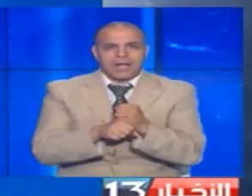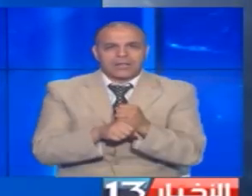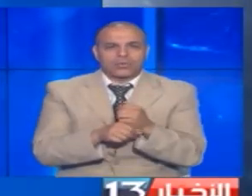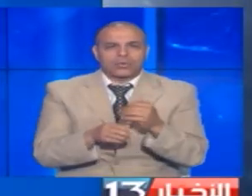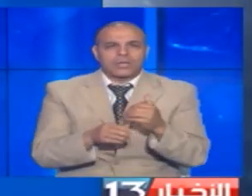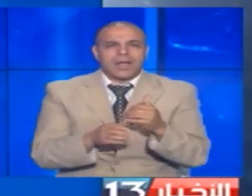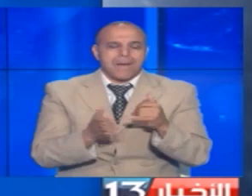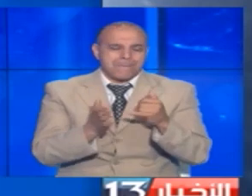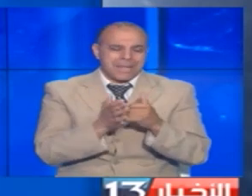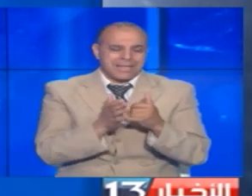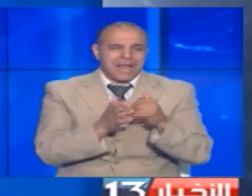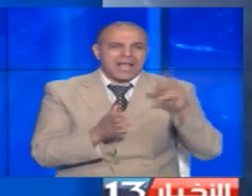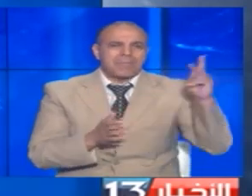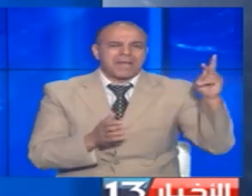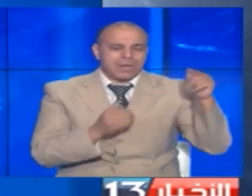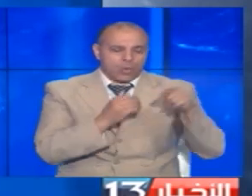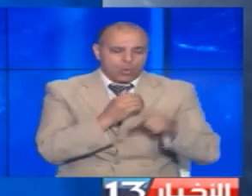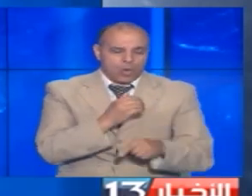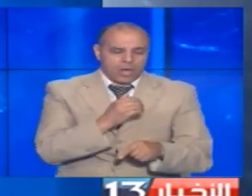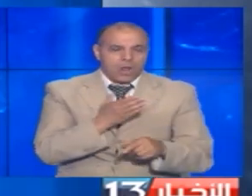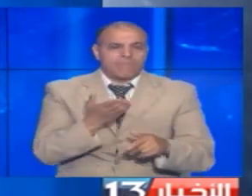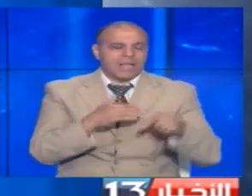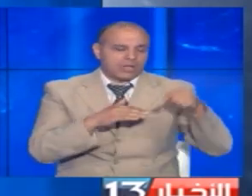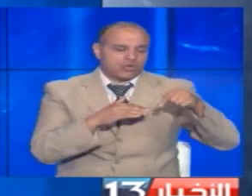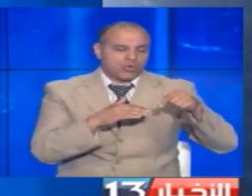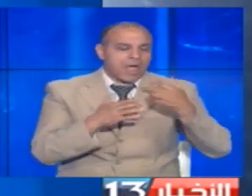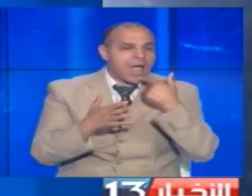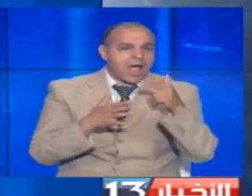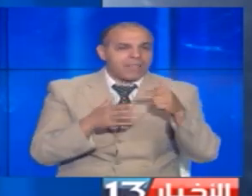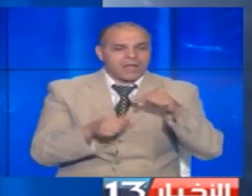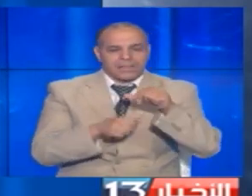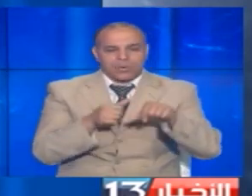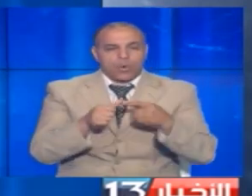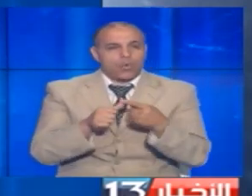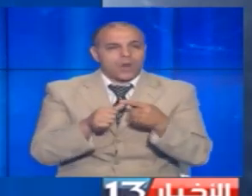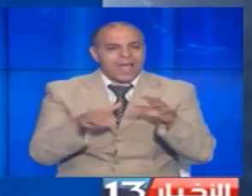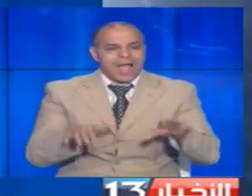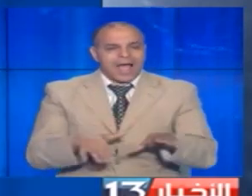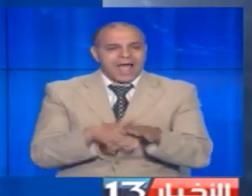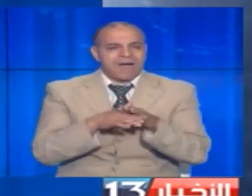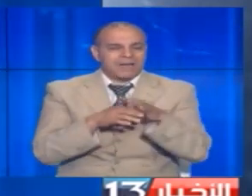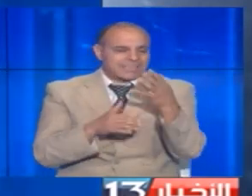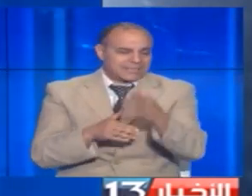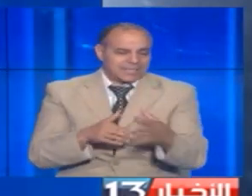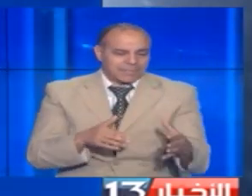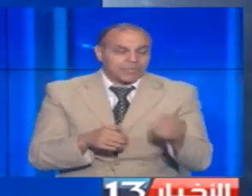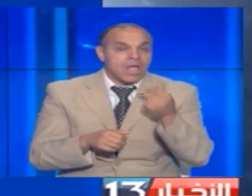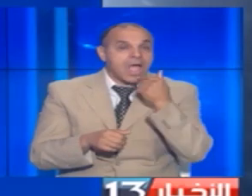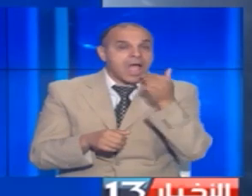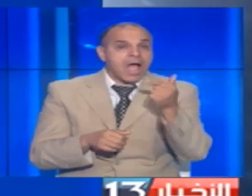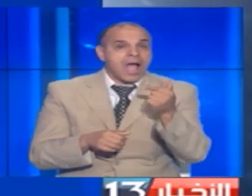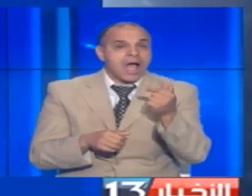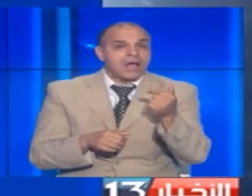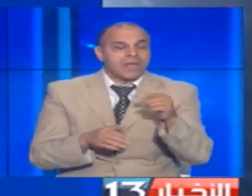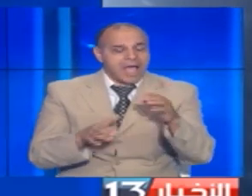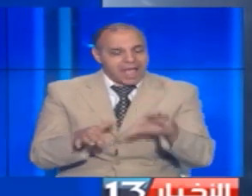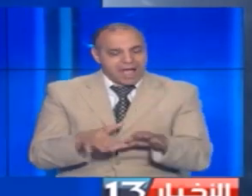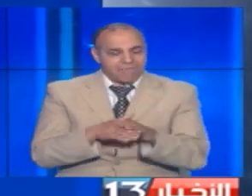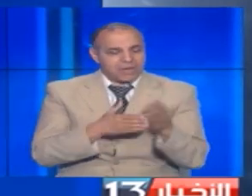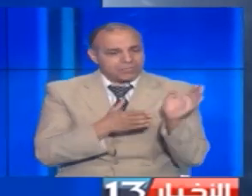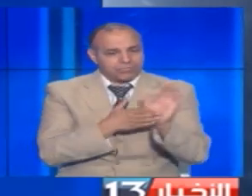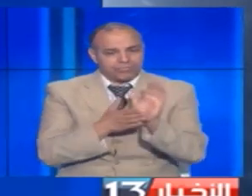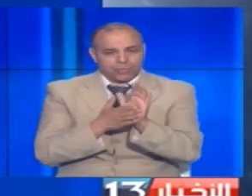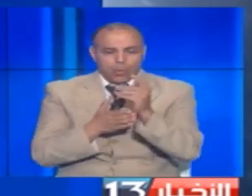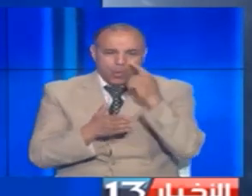البلدات من معتمديه الجبليه الجنوبيه فعاليه الدوره الاولى لمهرجان واحده الطفوله وتضمن المهرجان عروض